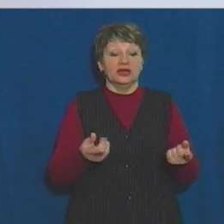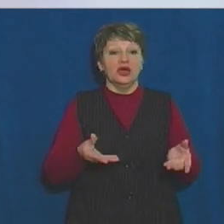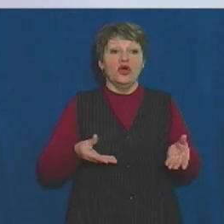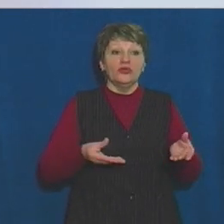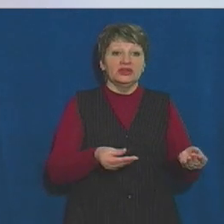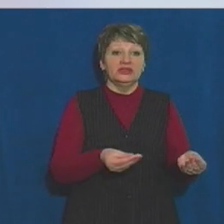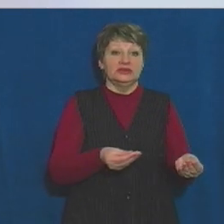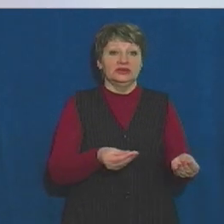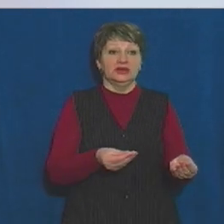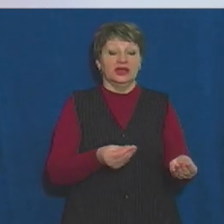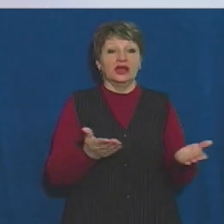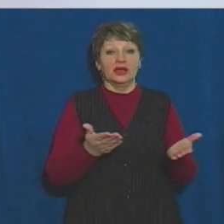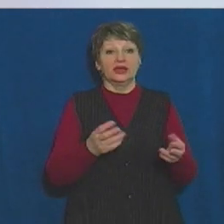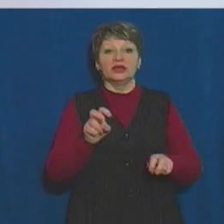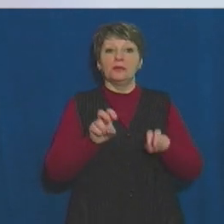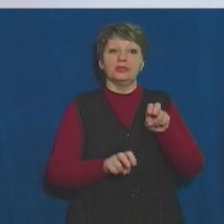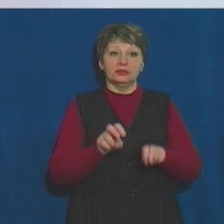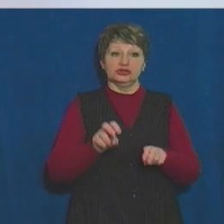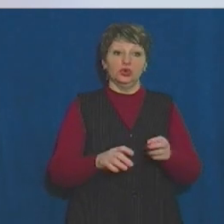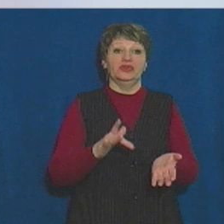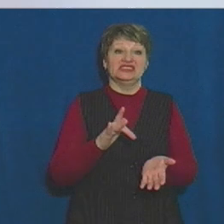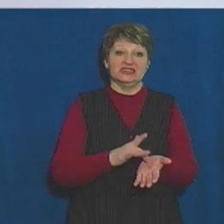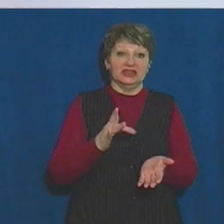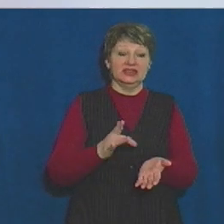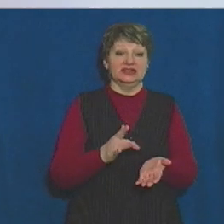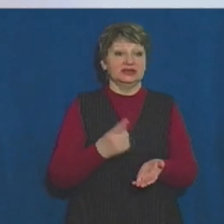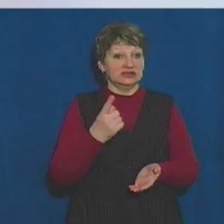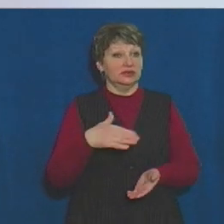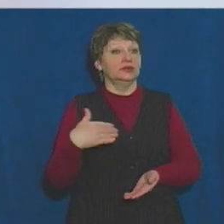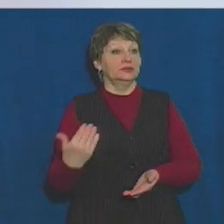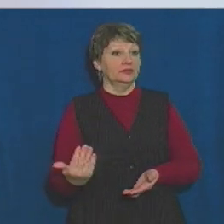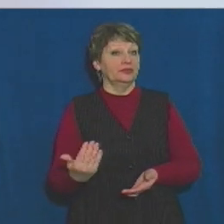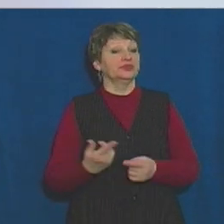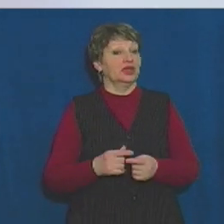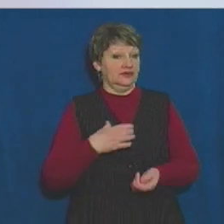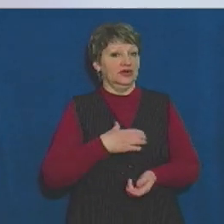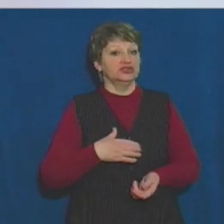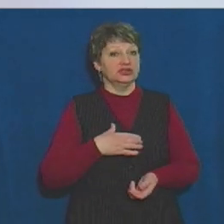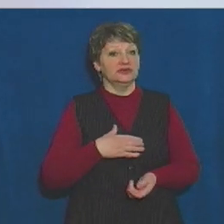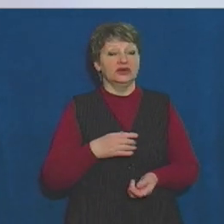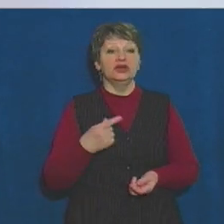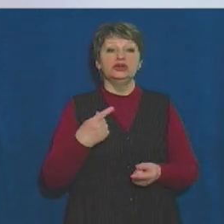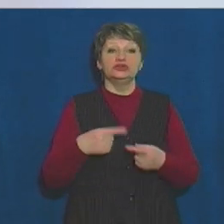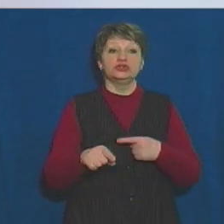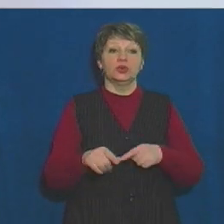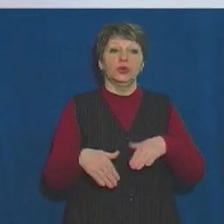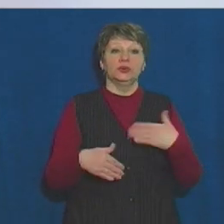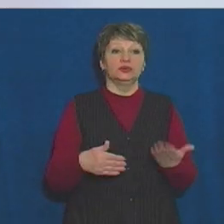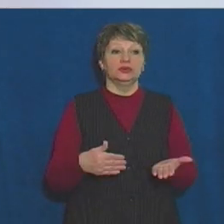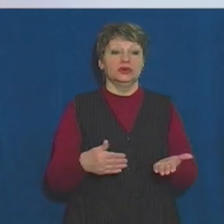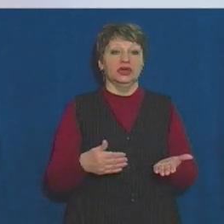до якихось промислових центрів з одного боку, це важливо. З іншого боку,